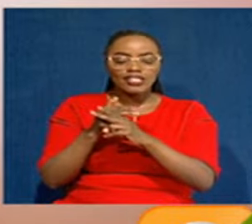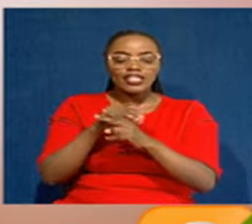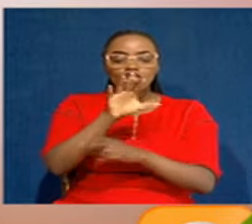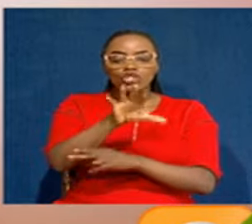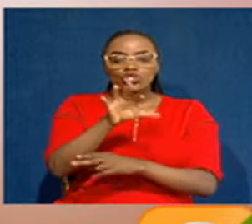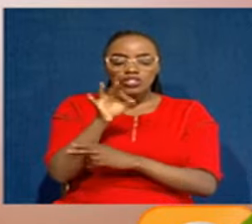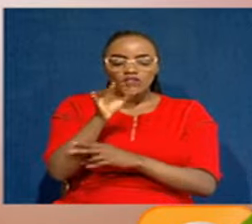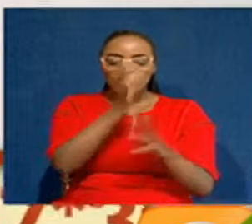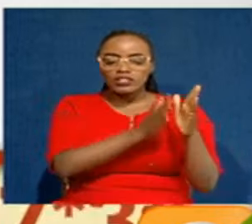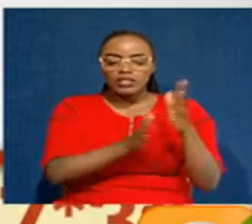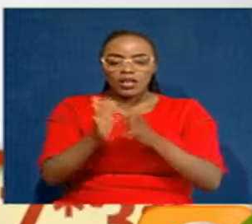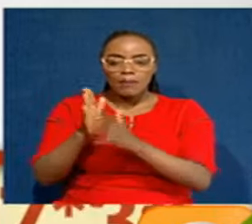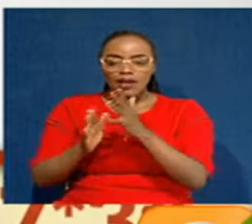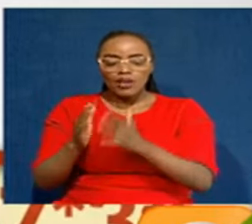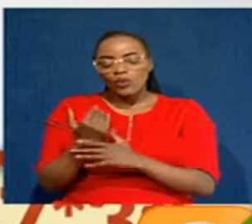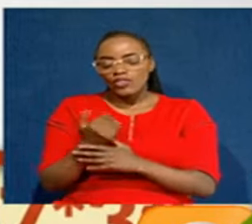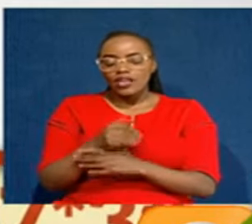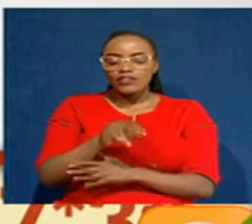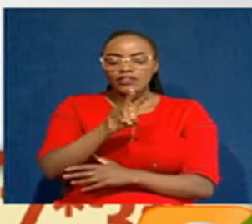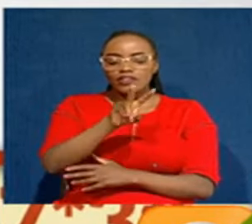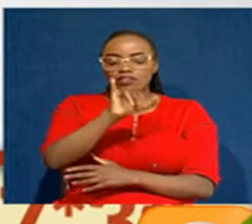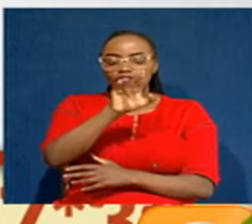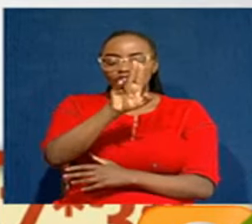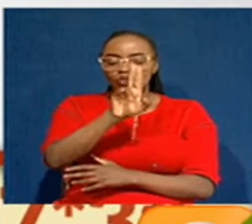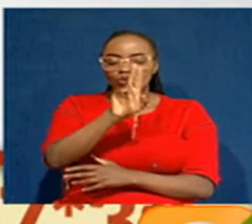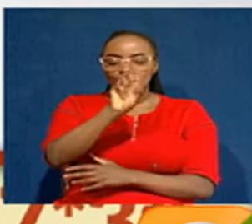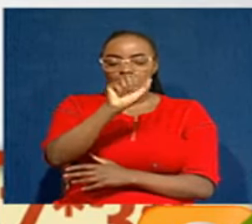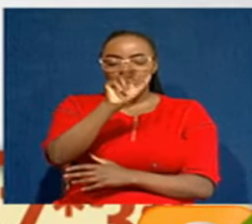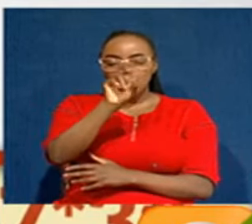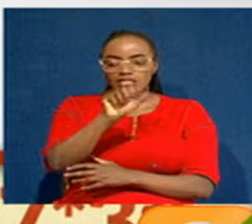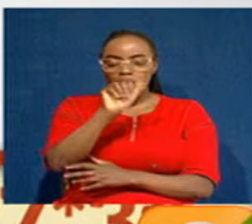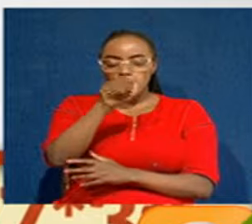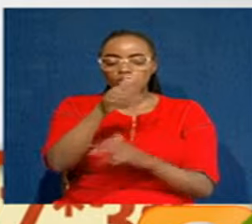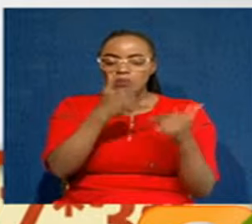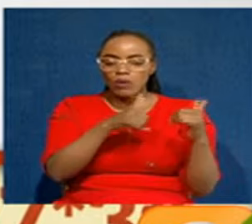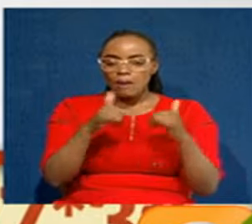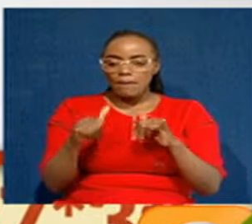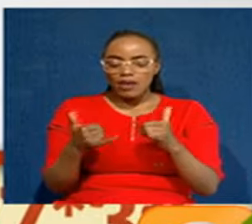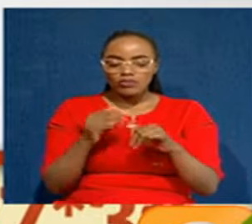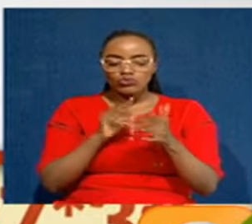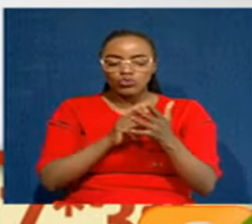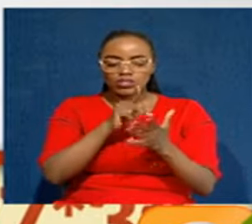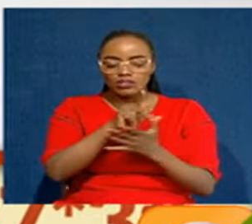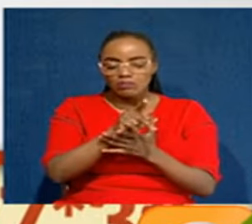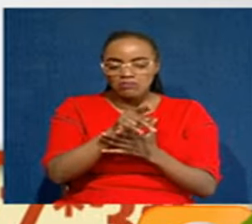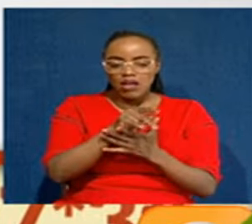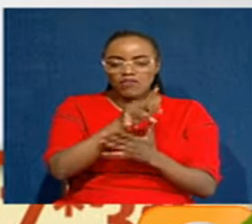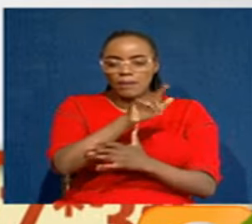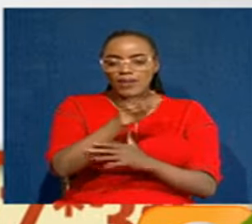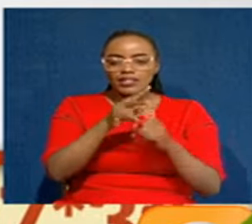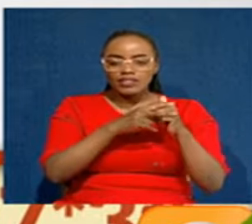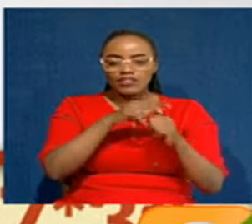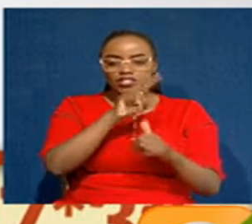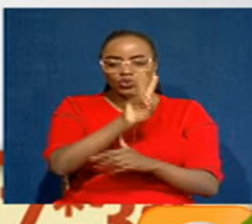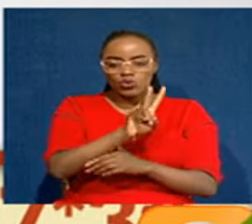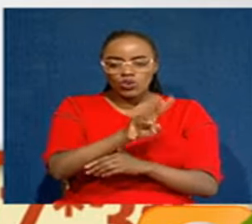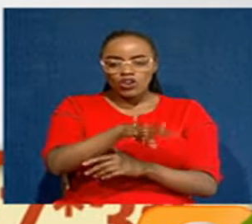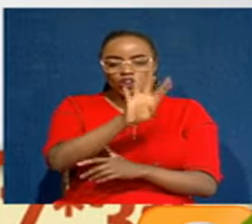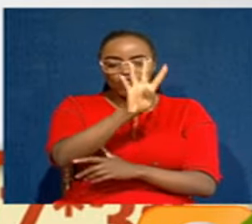kuchagua Jipange na View sasa. Pia unaweza kucheza kwa kuweka pesa kwa paybill